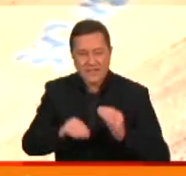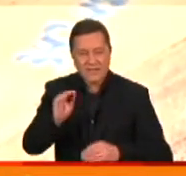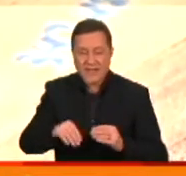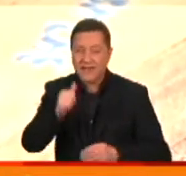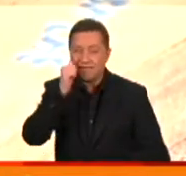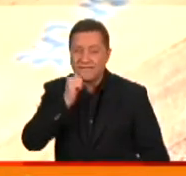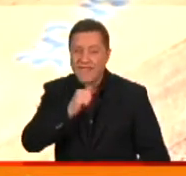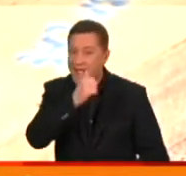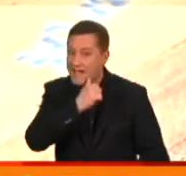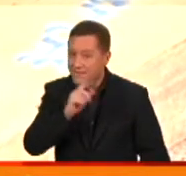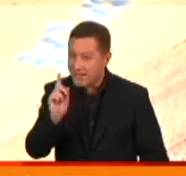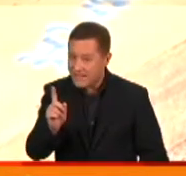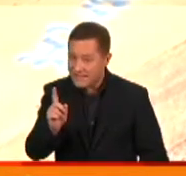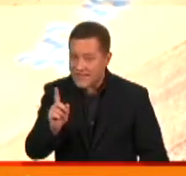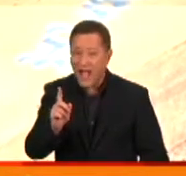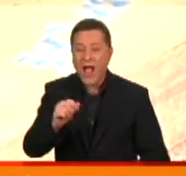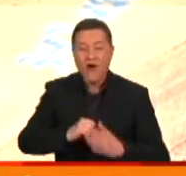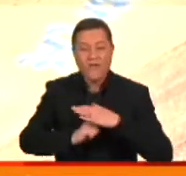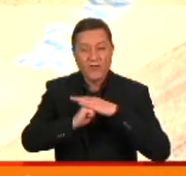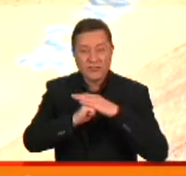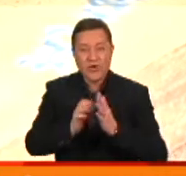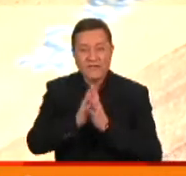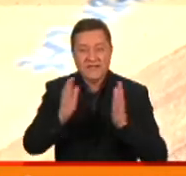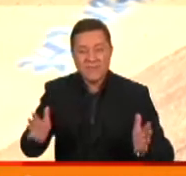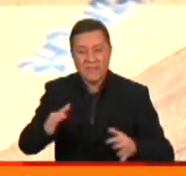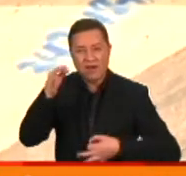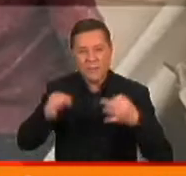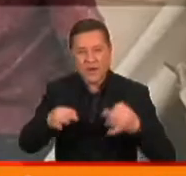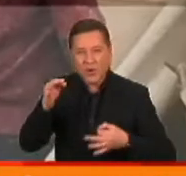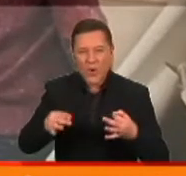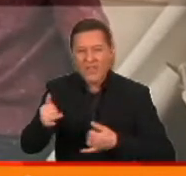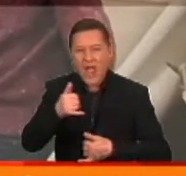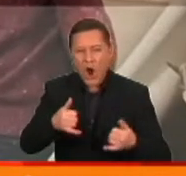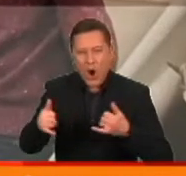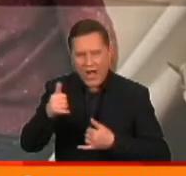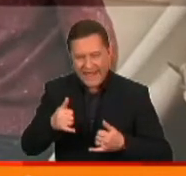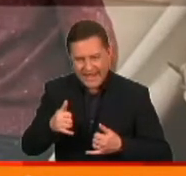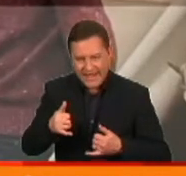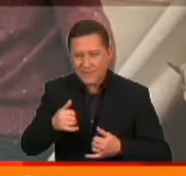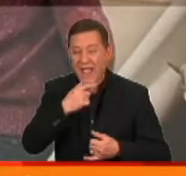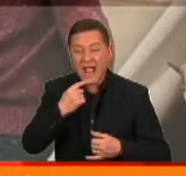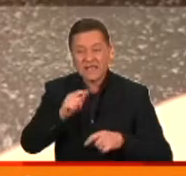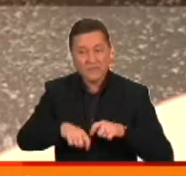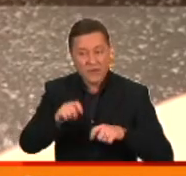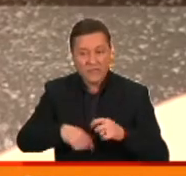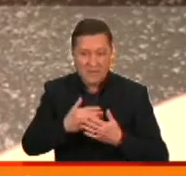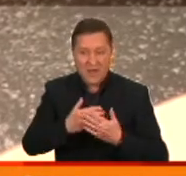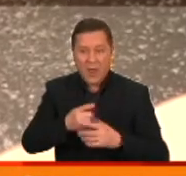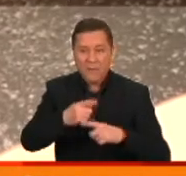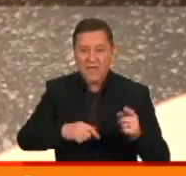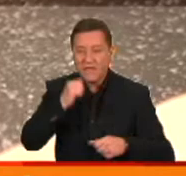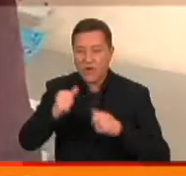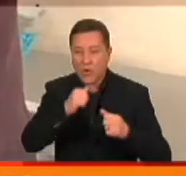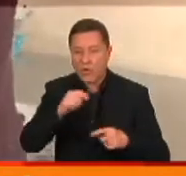сувора таємниця. Лише зізнається, в основі здебільшого природні олії. Експериментував з їхнім складом десь півроку,